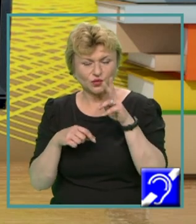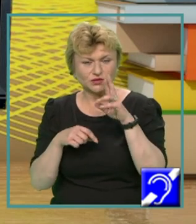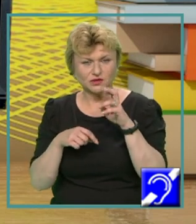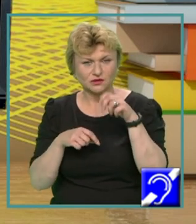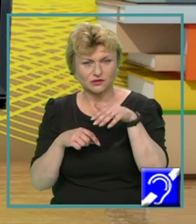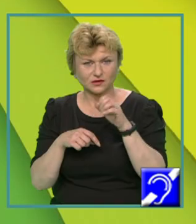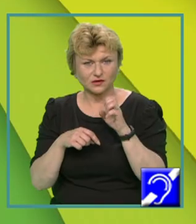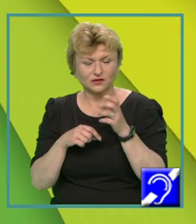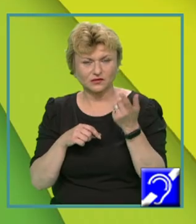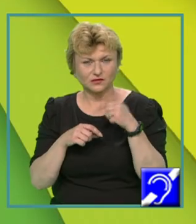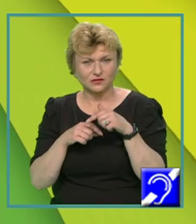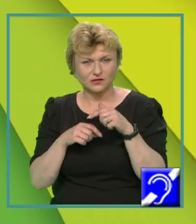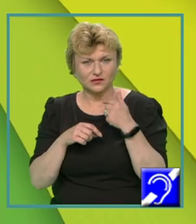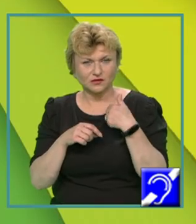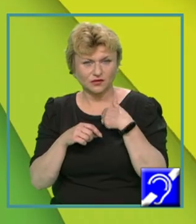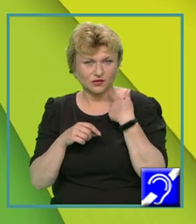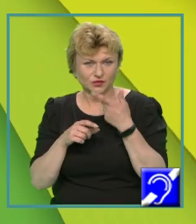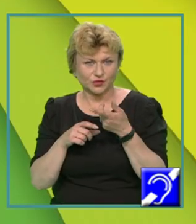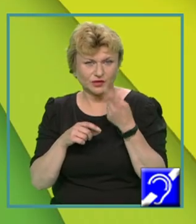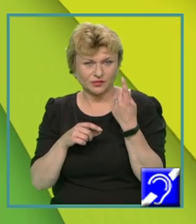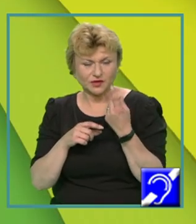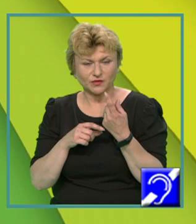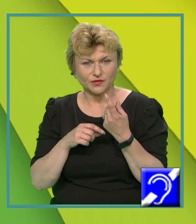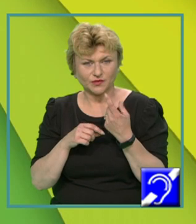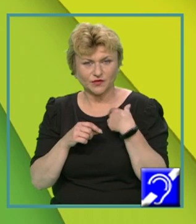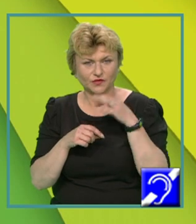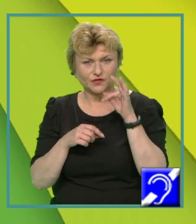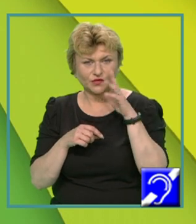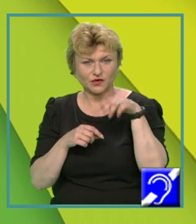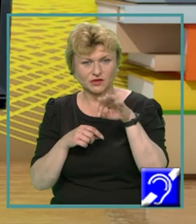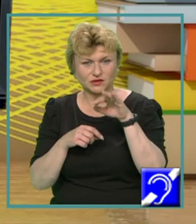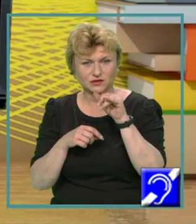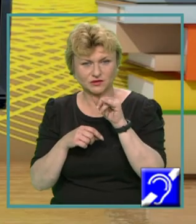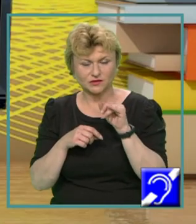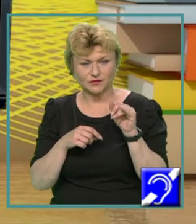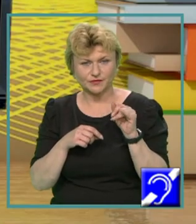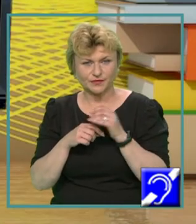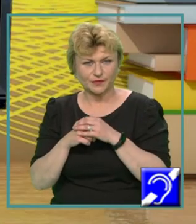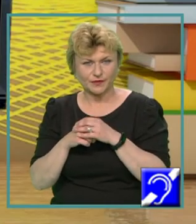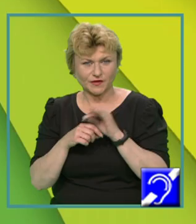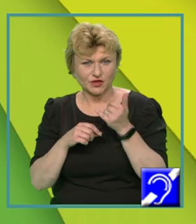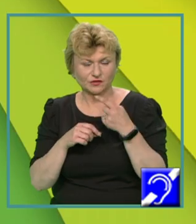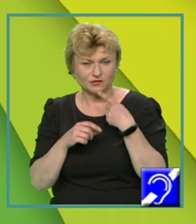uterul, iar celule cu conuri conțin pigmenți fotosensibili. Vedem